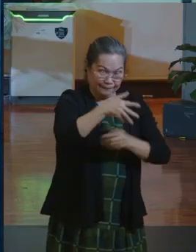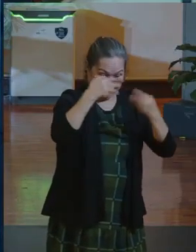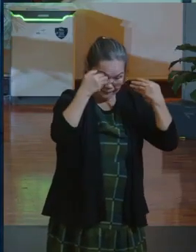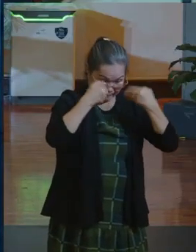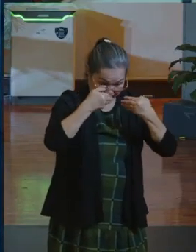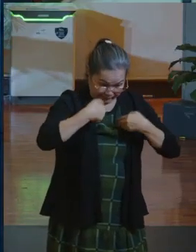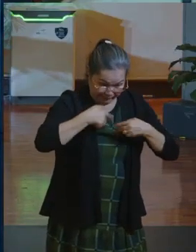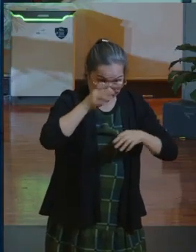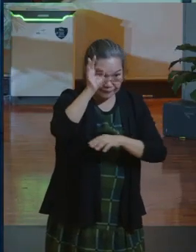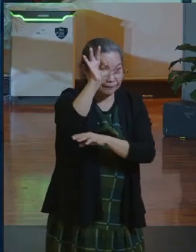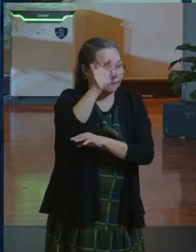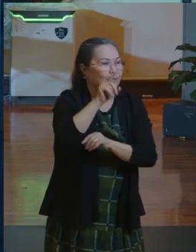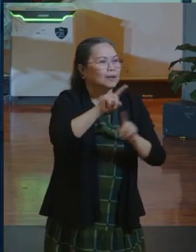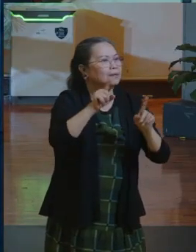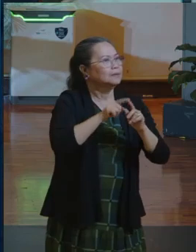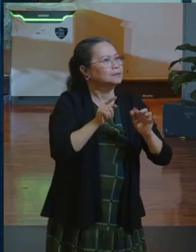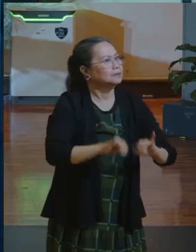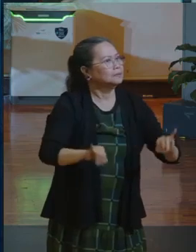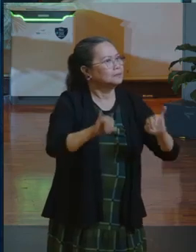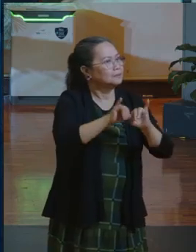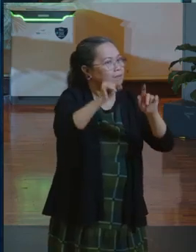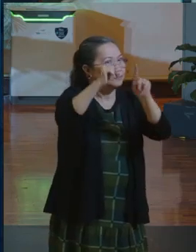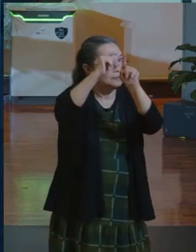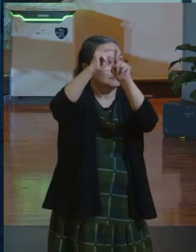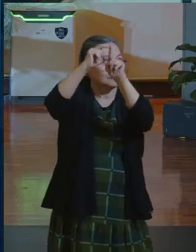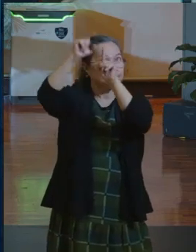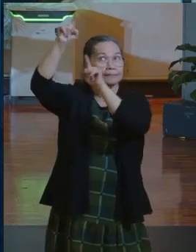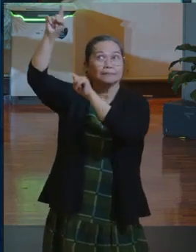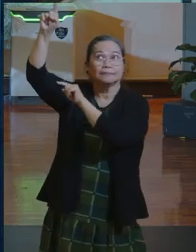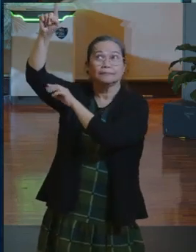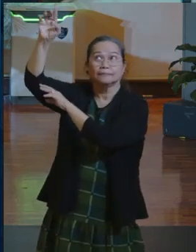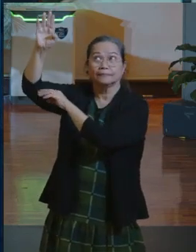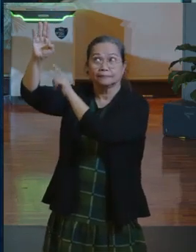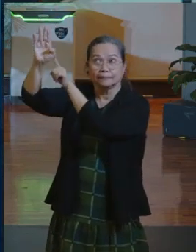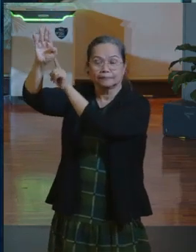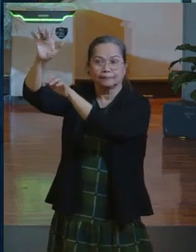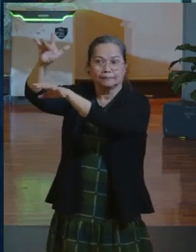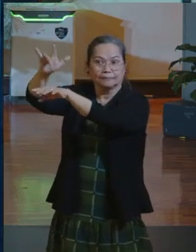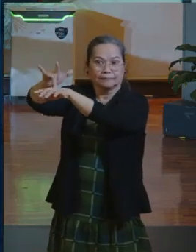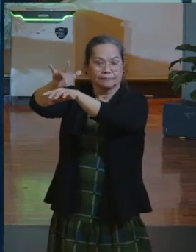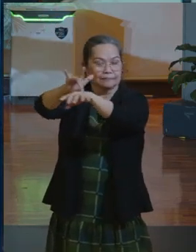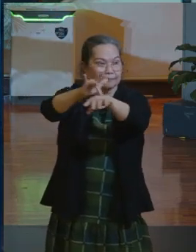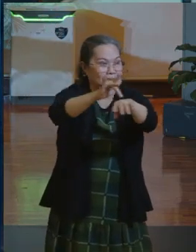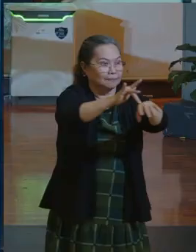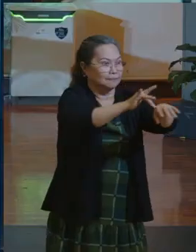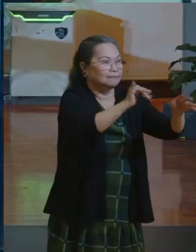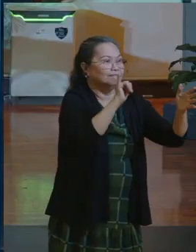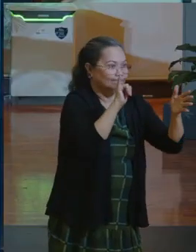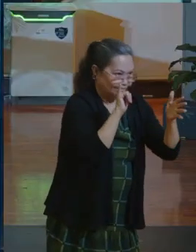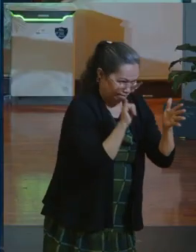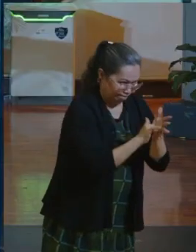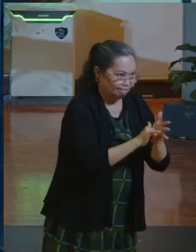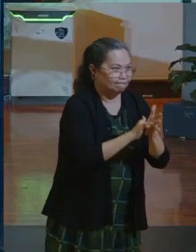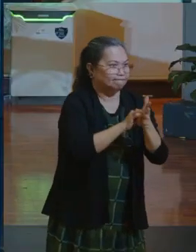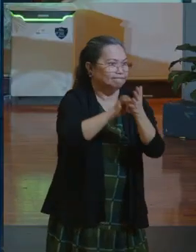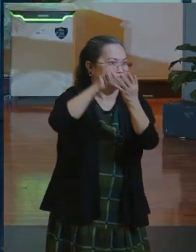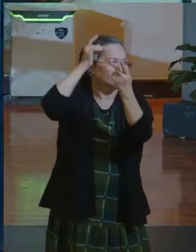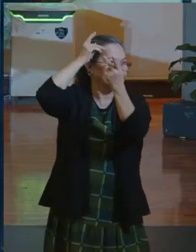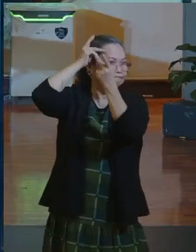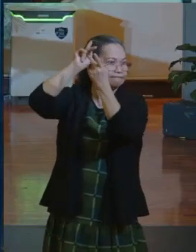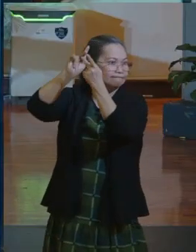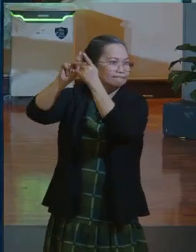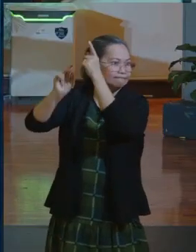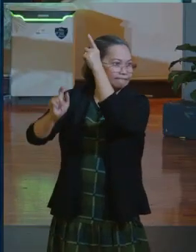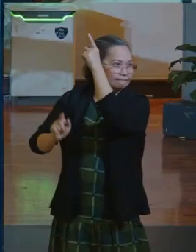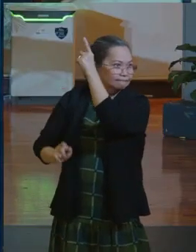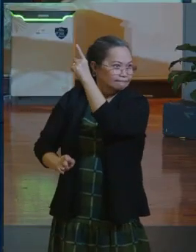as what it really is, the word of God, which is at work in you believers. Yung po ang ating goal. So,